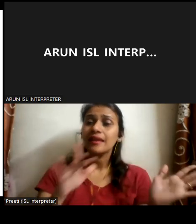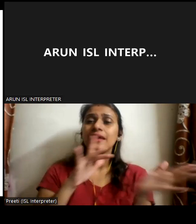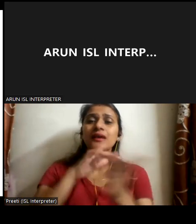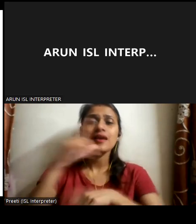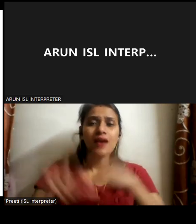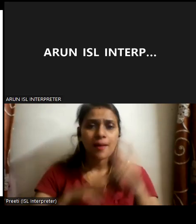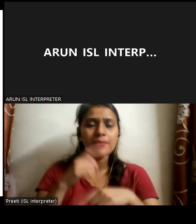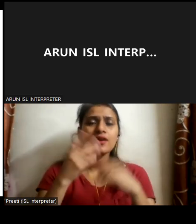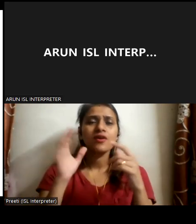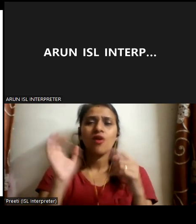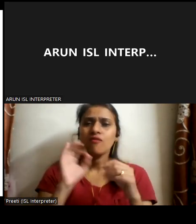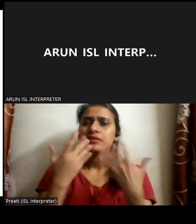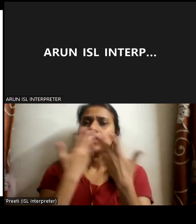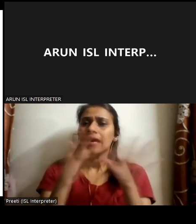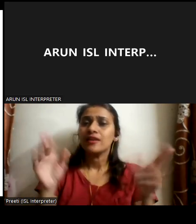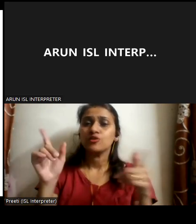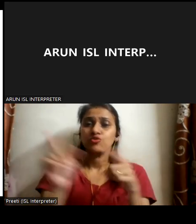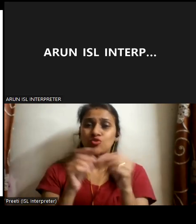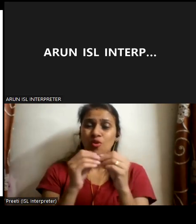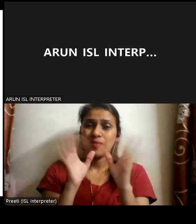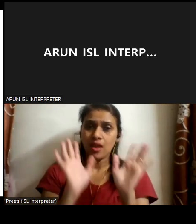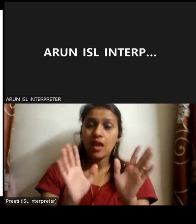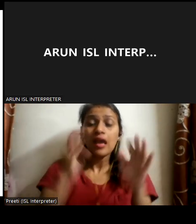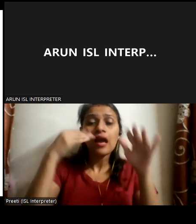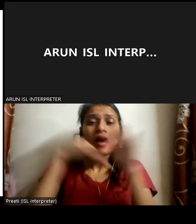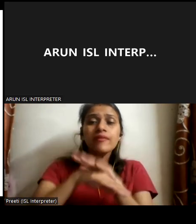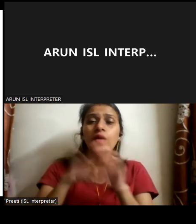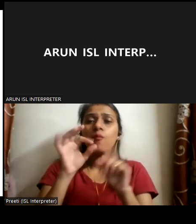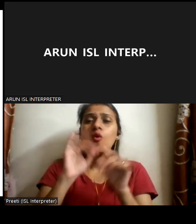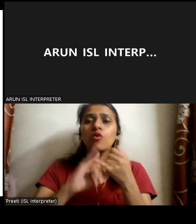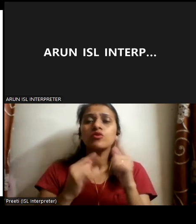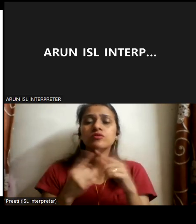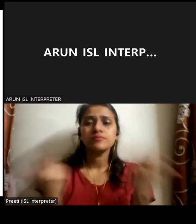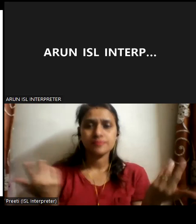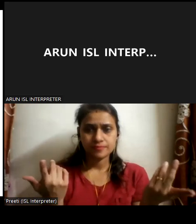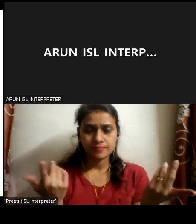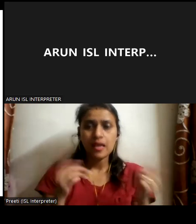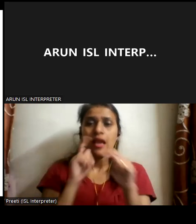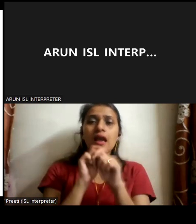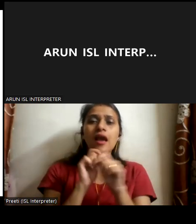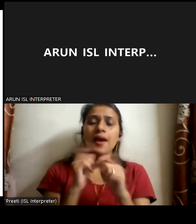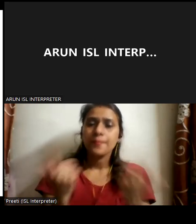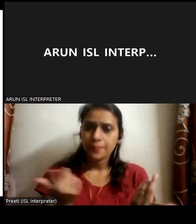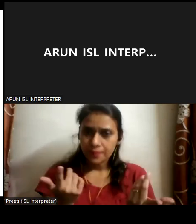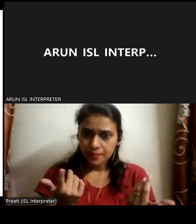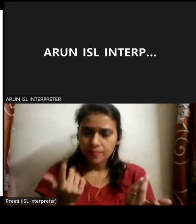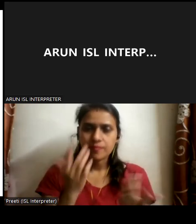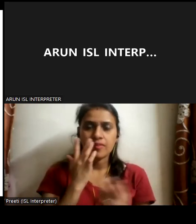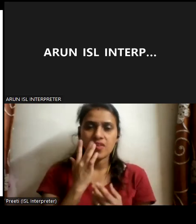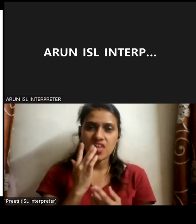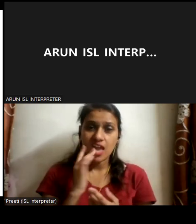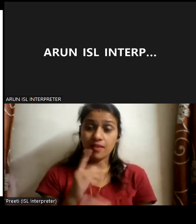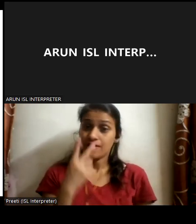है. ठीक है, now once that has been